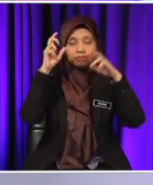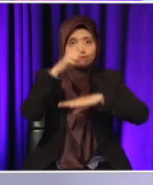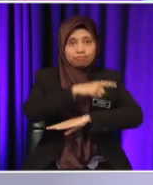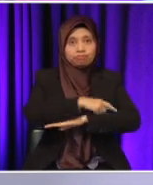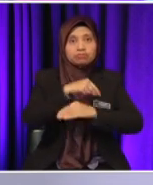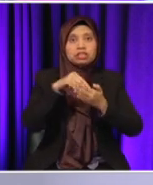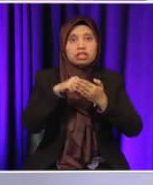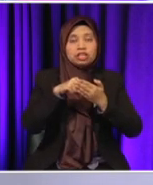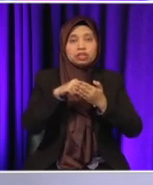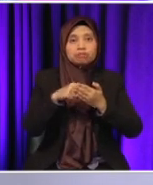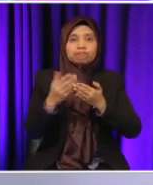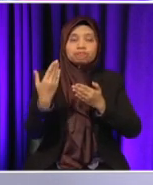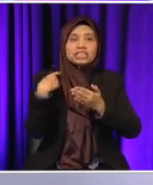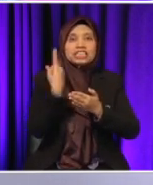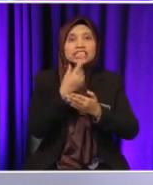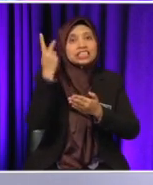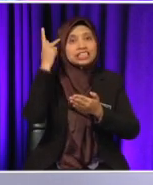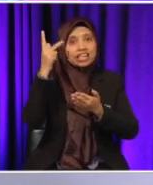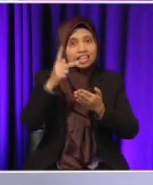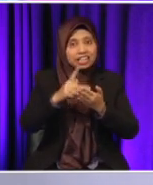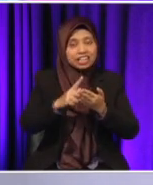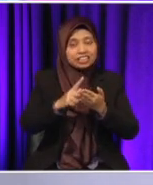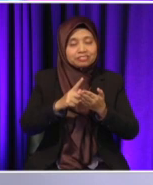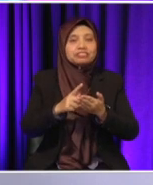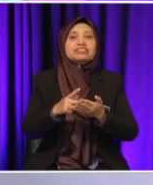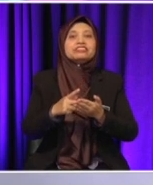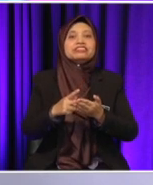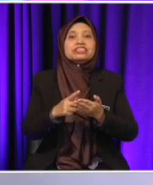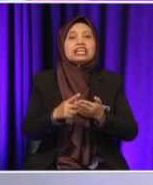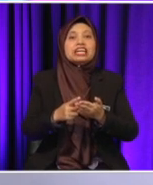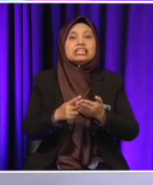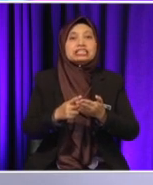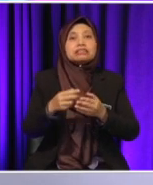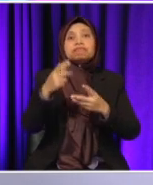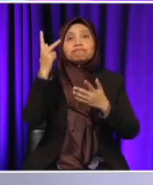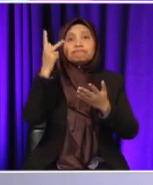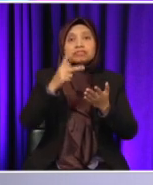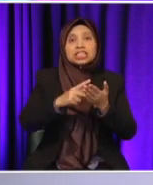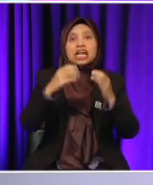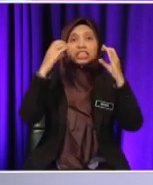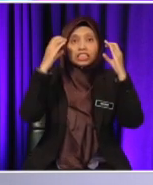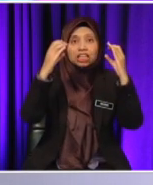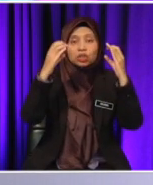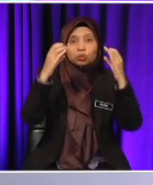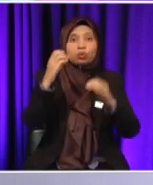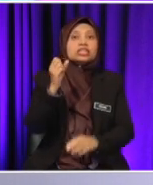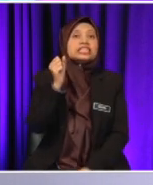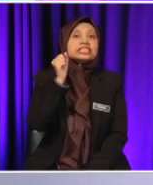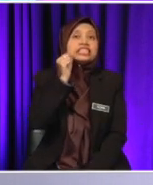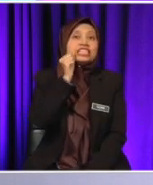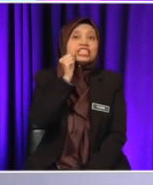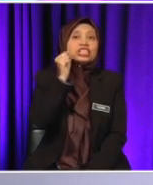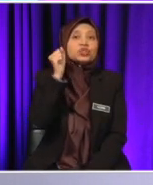eloklah kita berkenalannya sudah pun berada di studio sebenarnya ini dia saya nak perkenalkan cekgu Siti suhaila tauhid